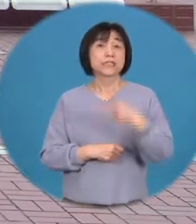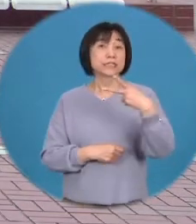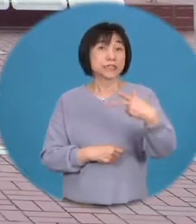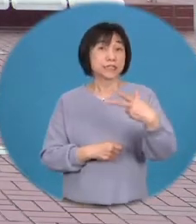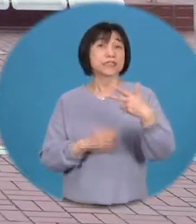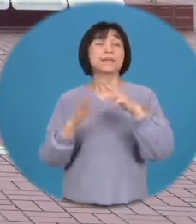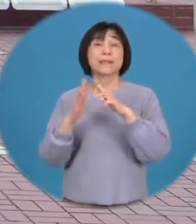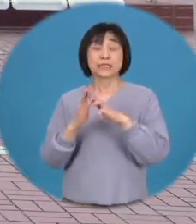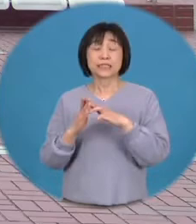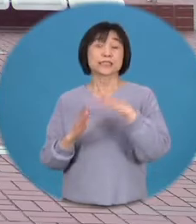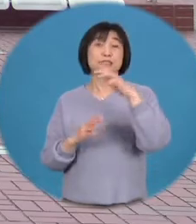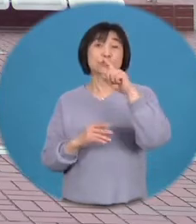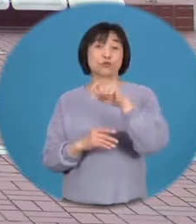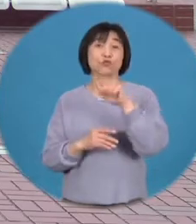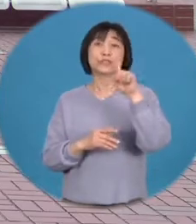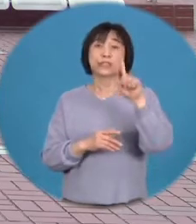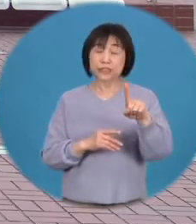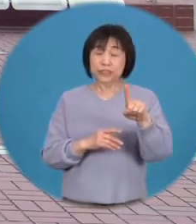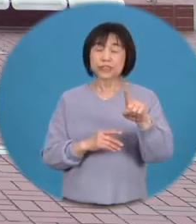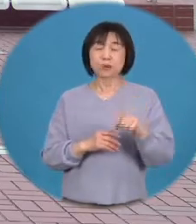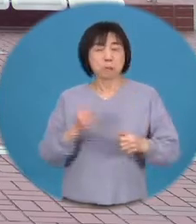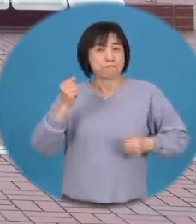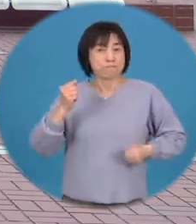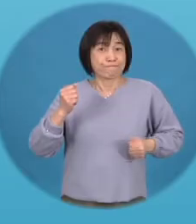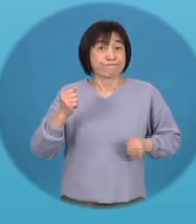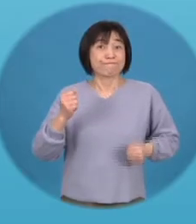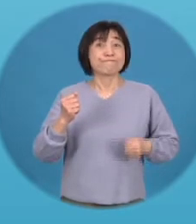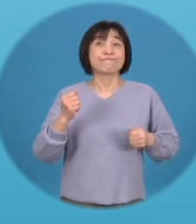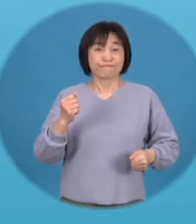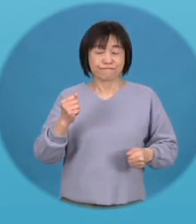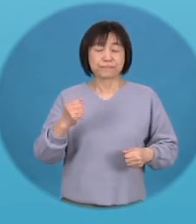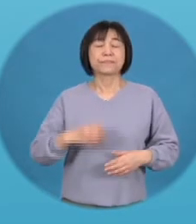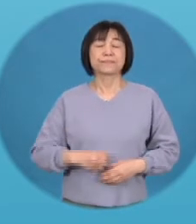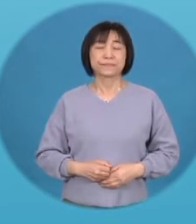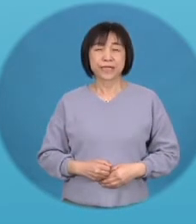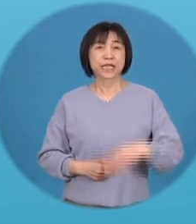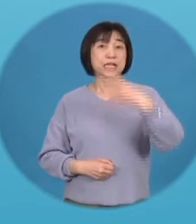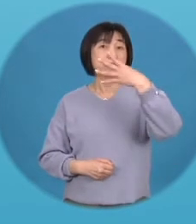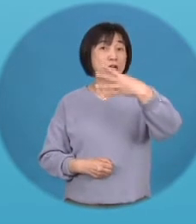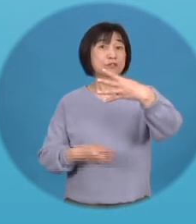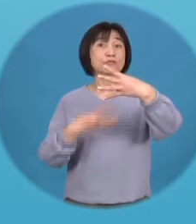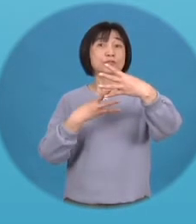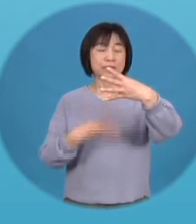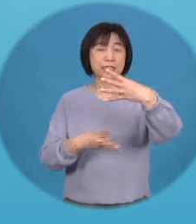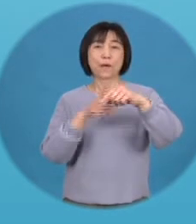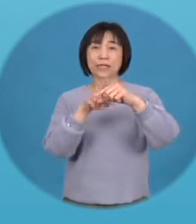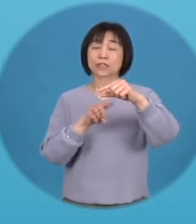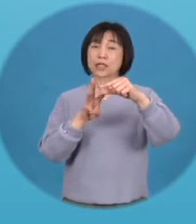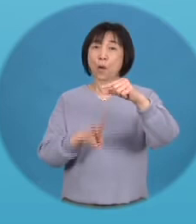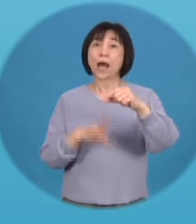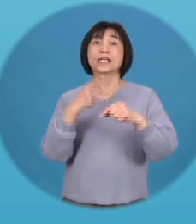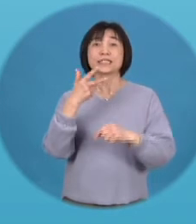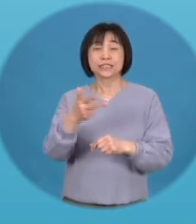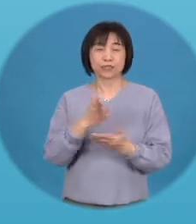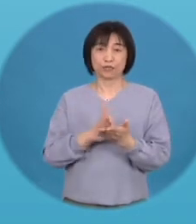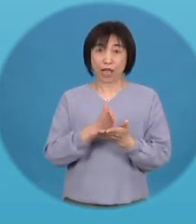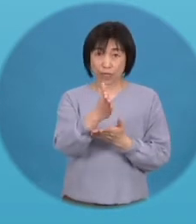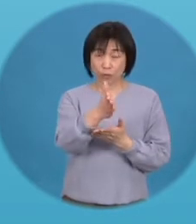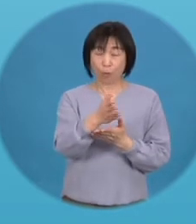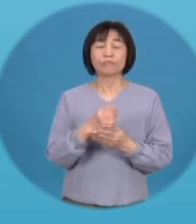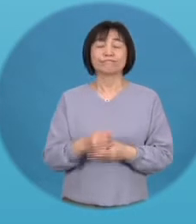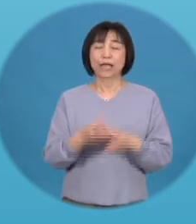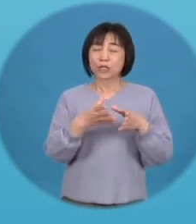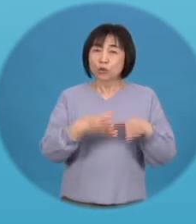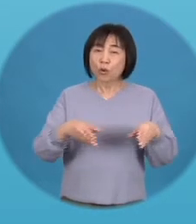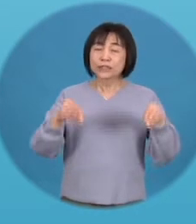町をオリンピック聖火ランナーたちが駆け抜けます。初日の4月3日は中津川市から始まります。その